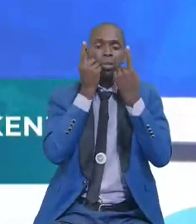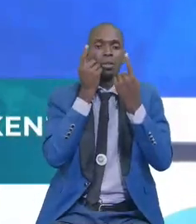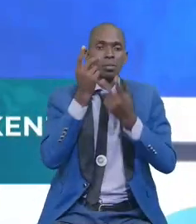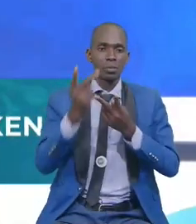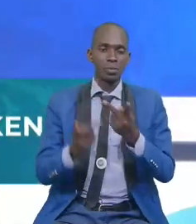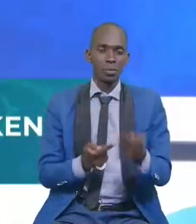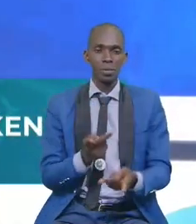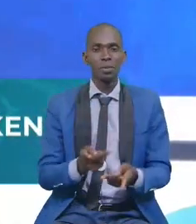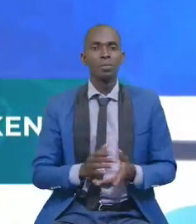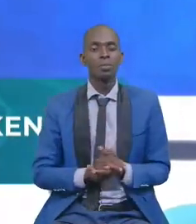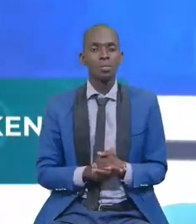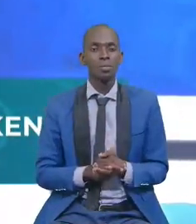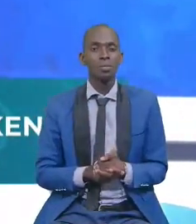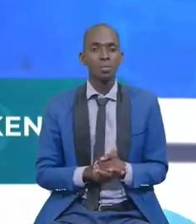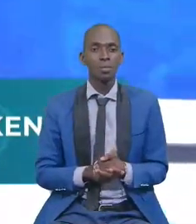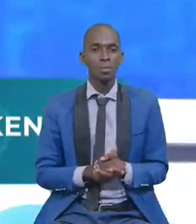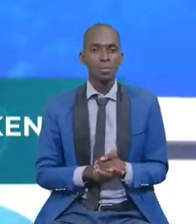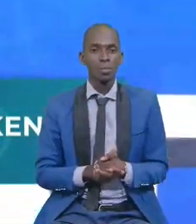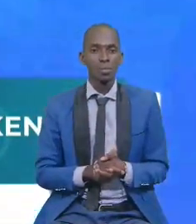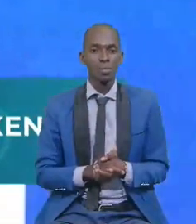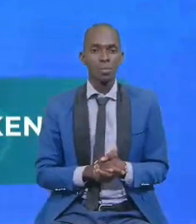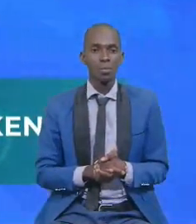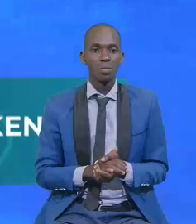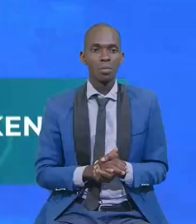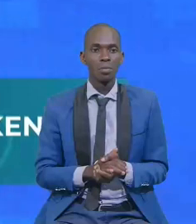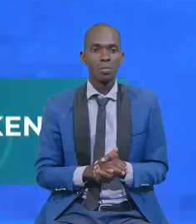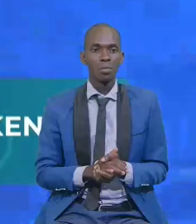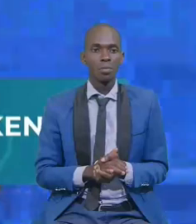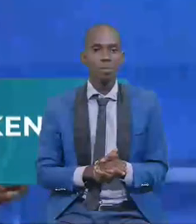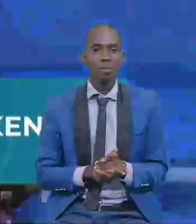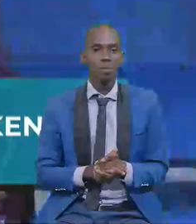C'est la réalisation présente de sa visitation de réveil.